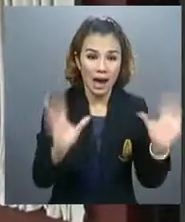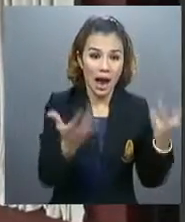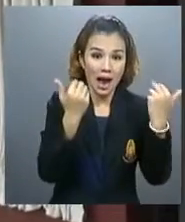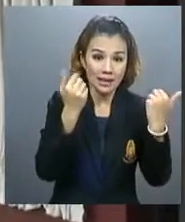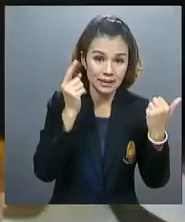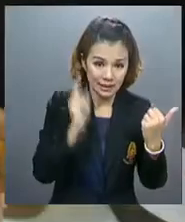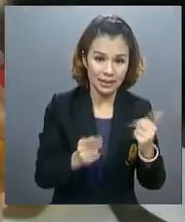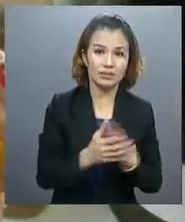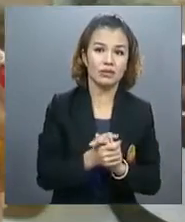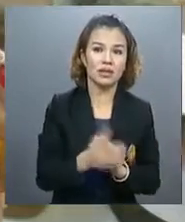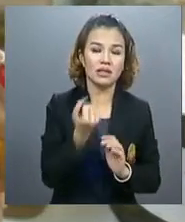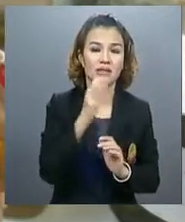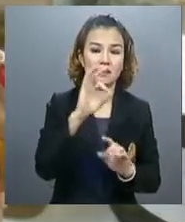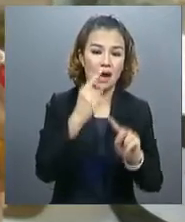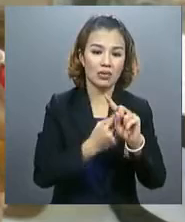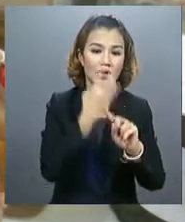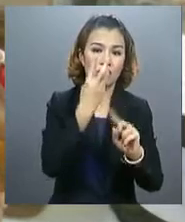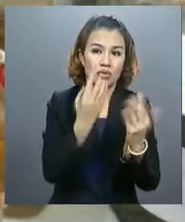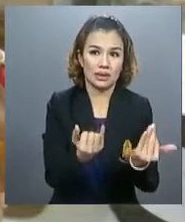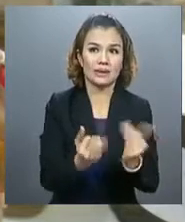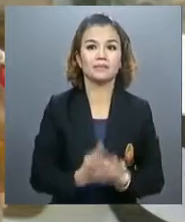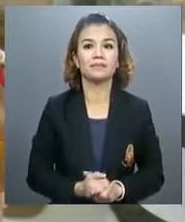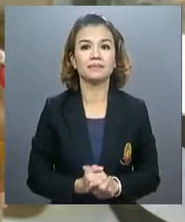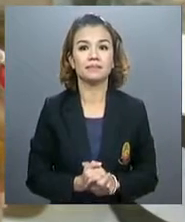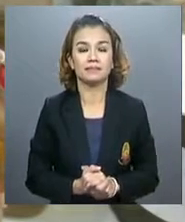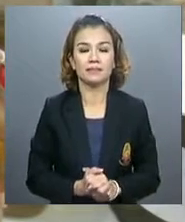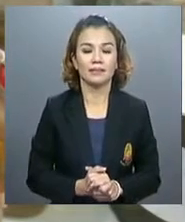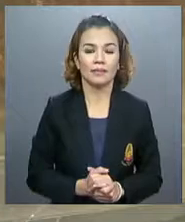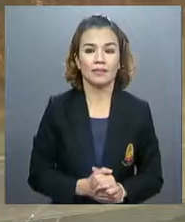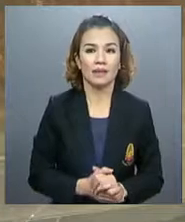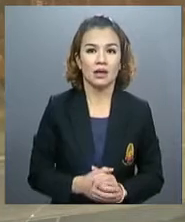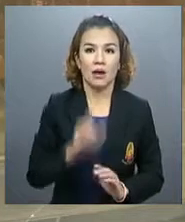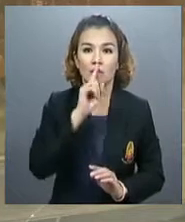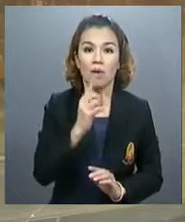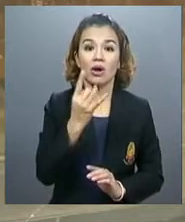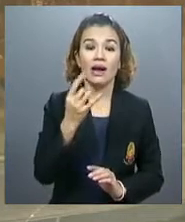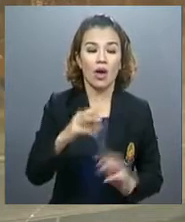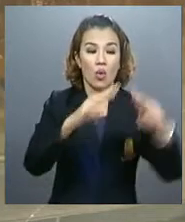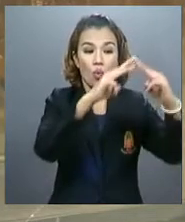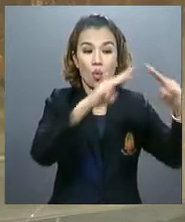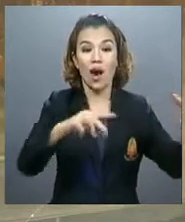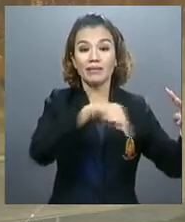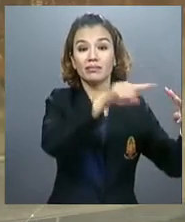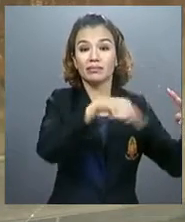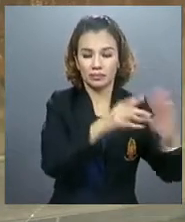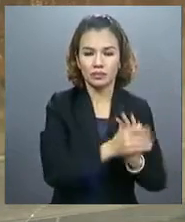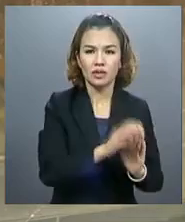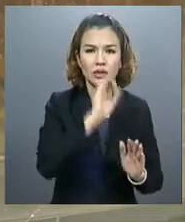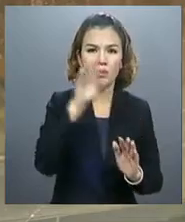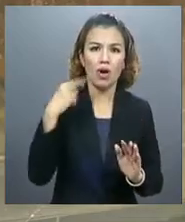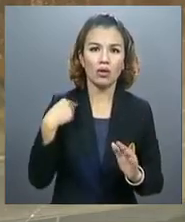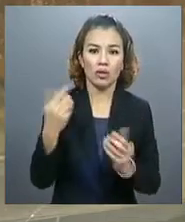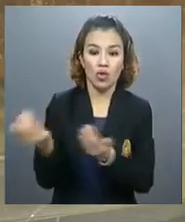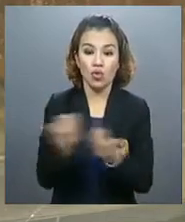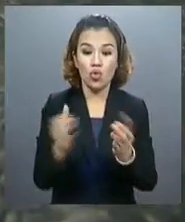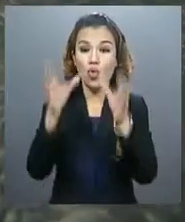ถุนายนนี้เอง ส่วนกรณีที่ถูกพาดพิงจากทางวัดนะคะว่าเป็นผู้ดำเนินการดองลูกเสือ